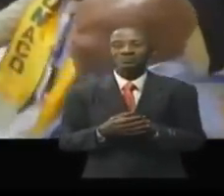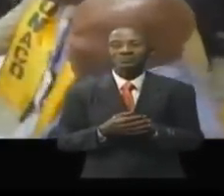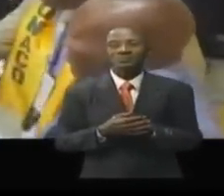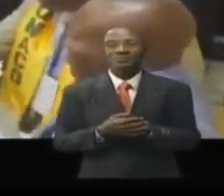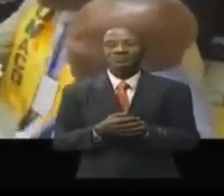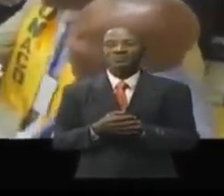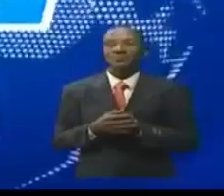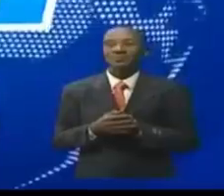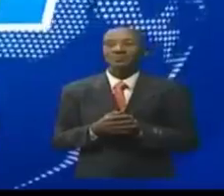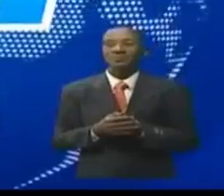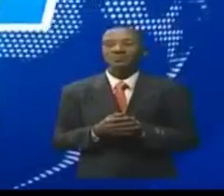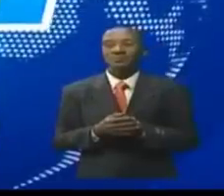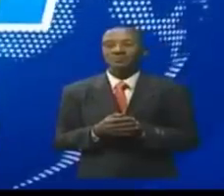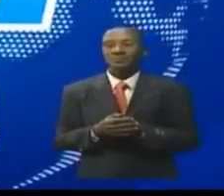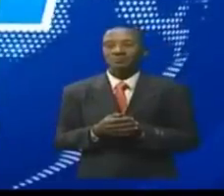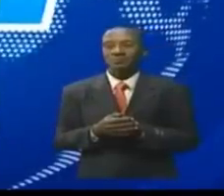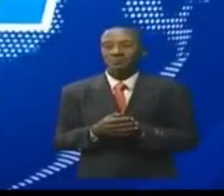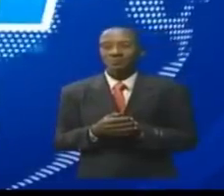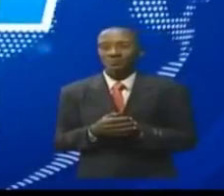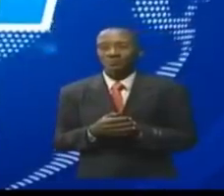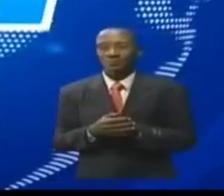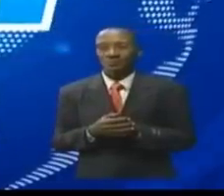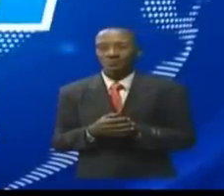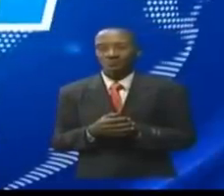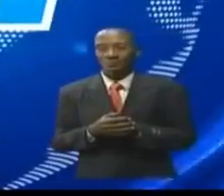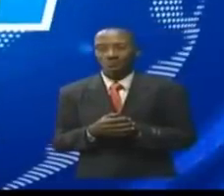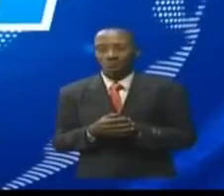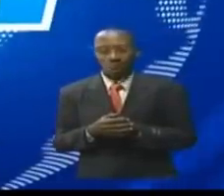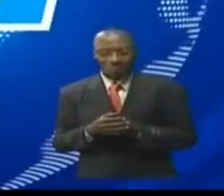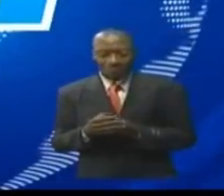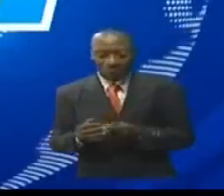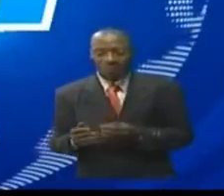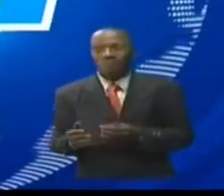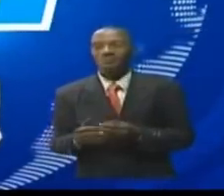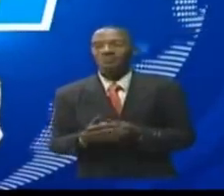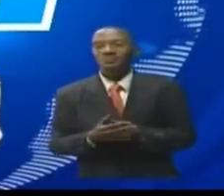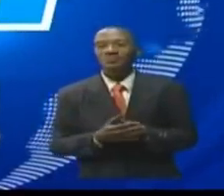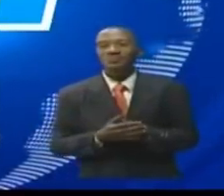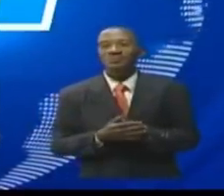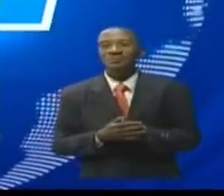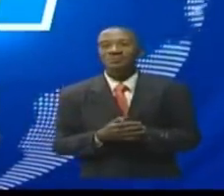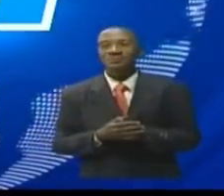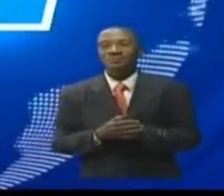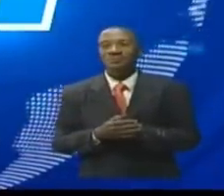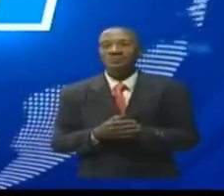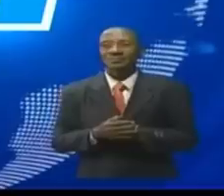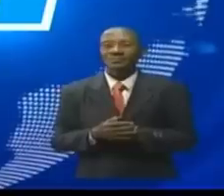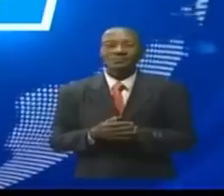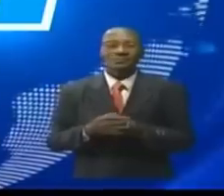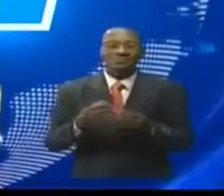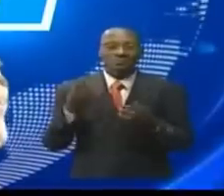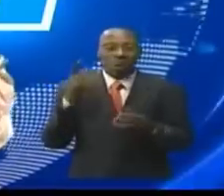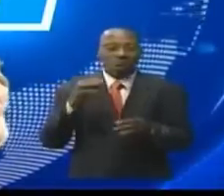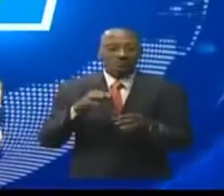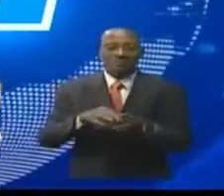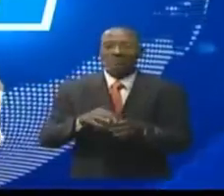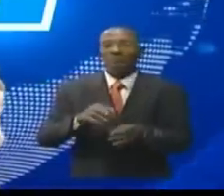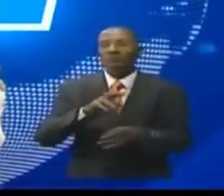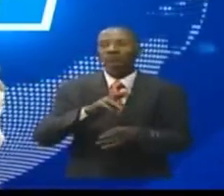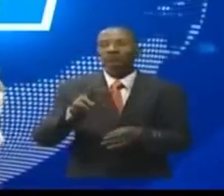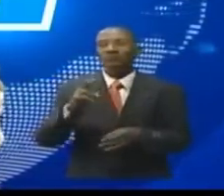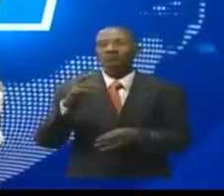la RDC. Les batteries sont en marche pour les scrutins de 2023. C'est ce qui justifie